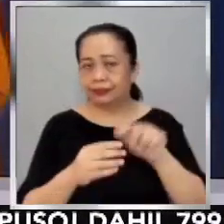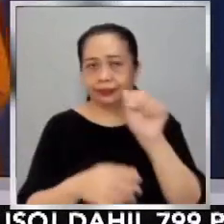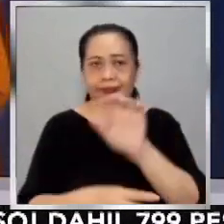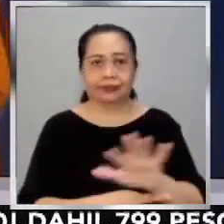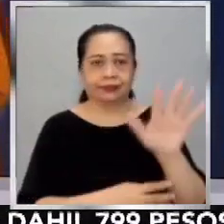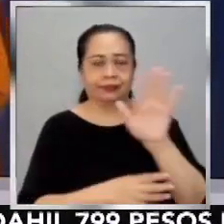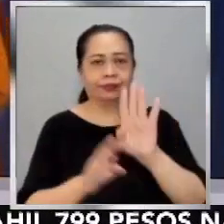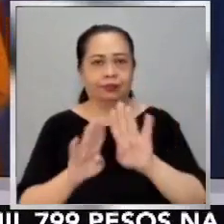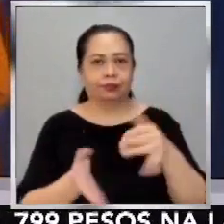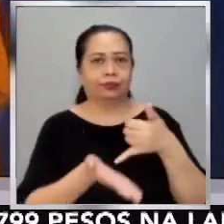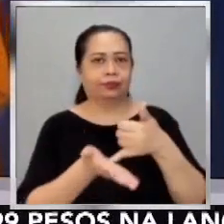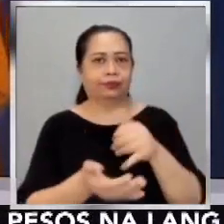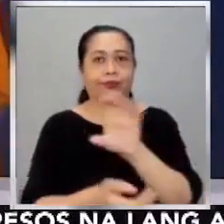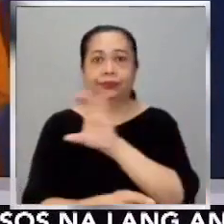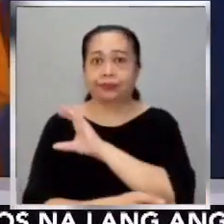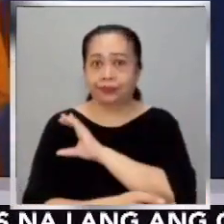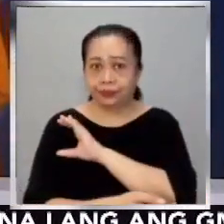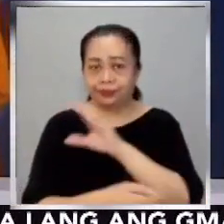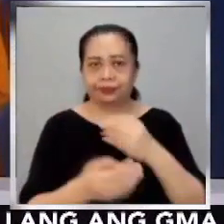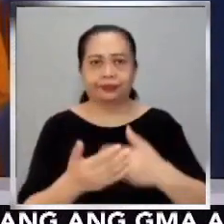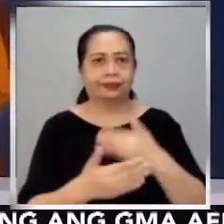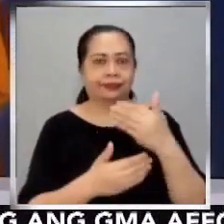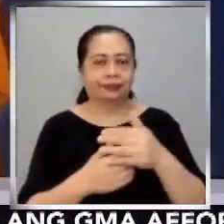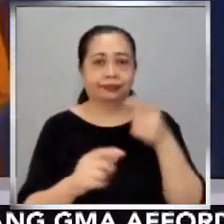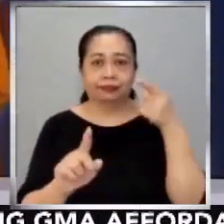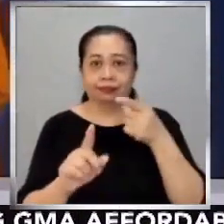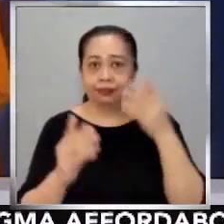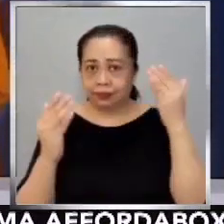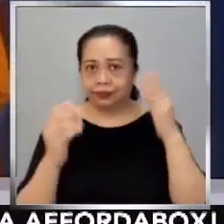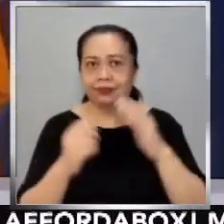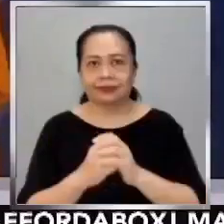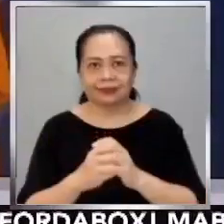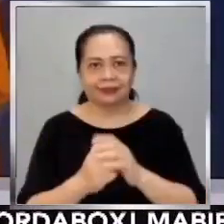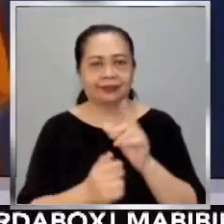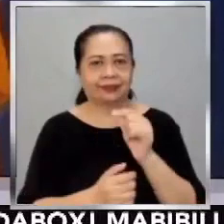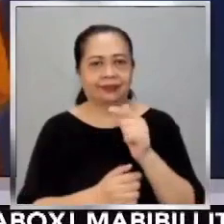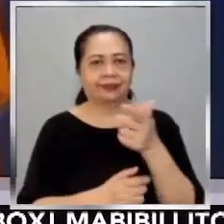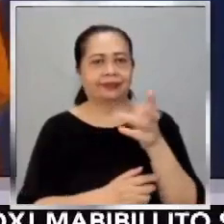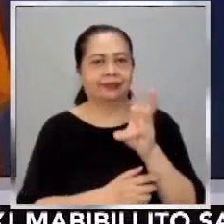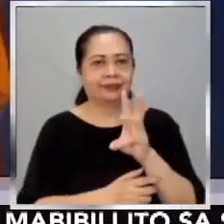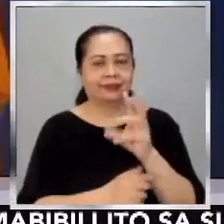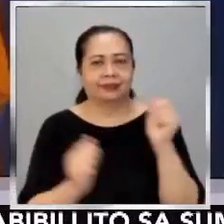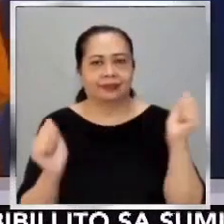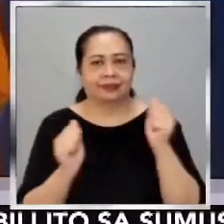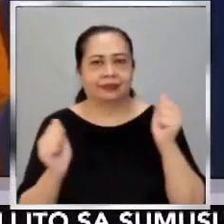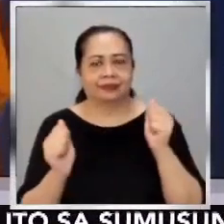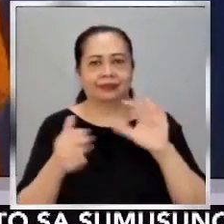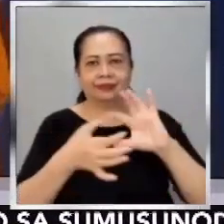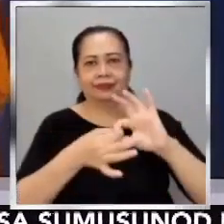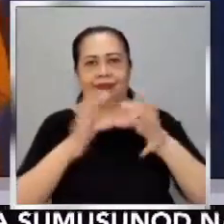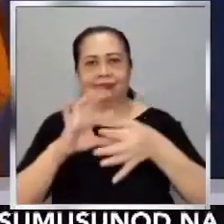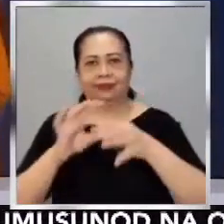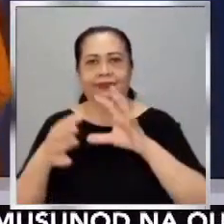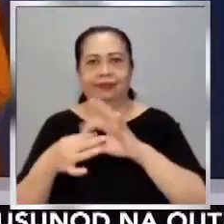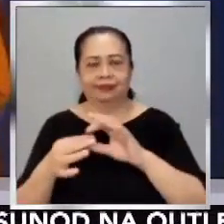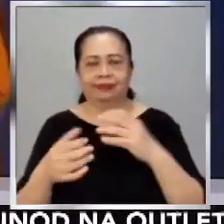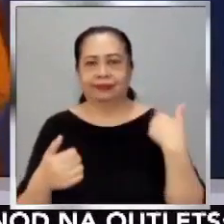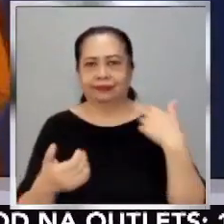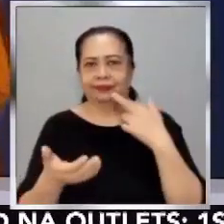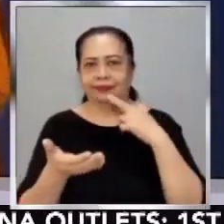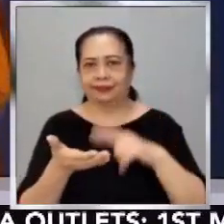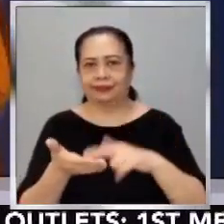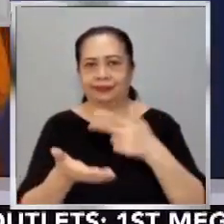Trophy Championships at ang next na target, ang 2026 Winter Olympics. Maki-time out muna tayo kay